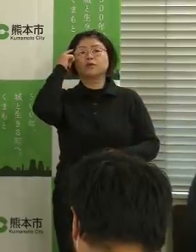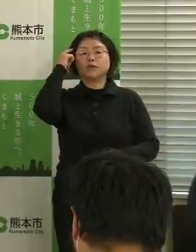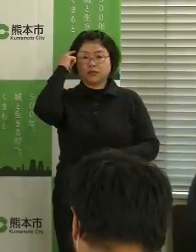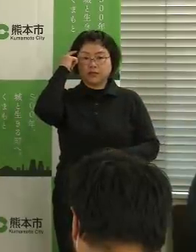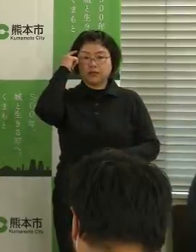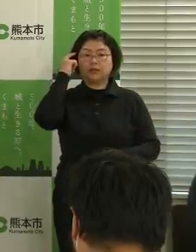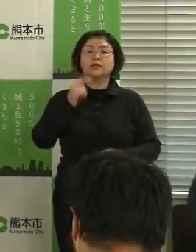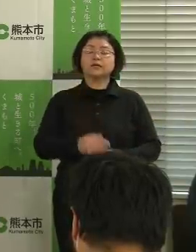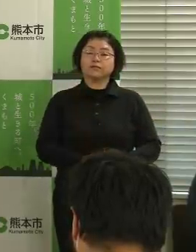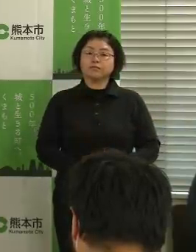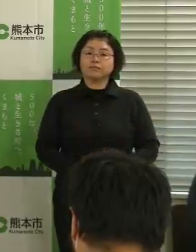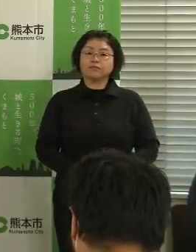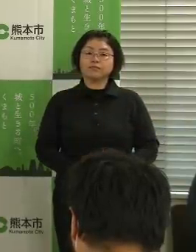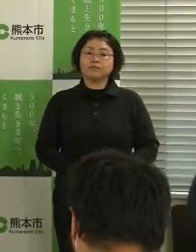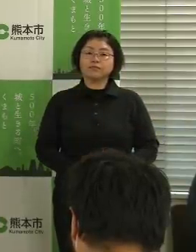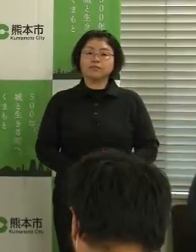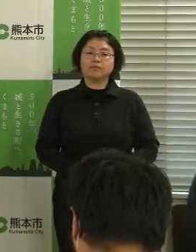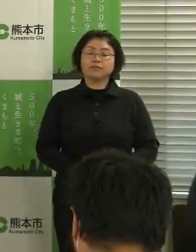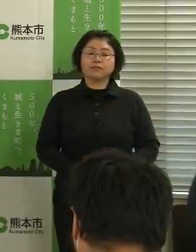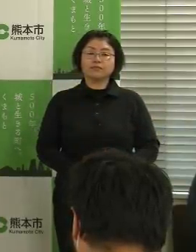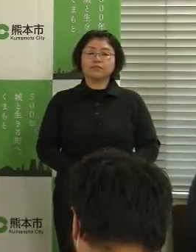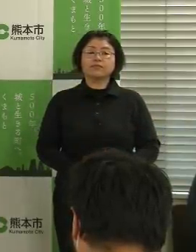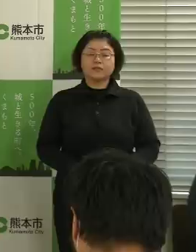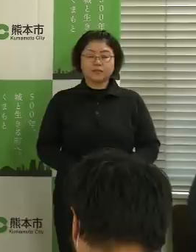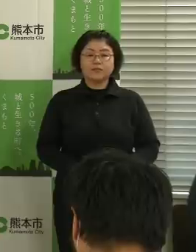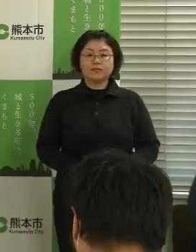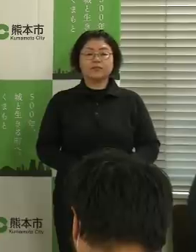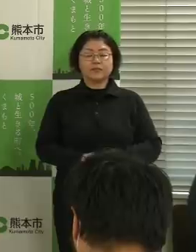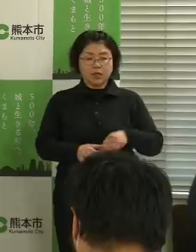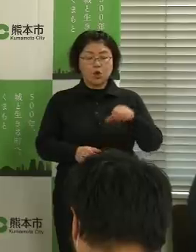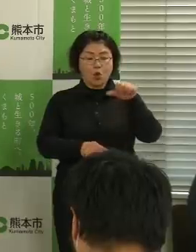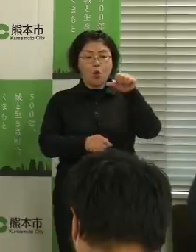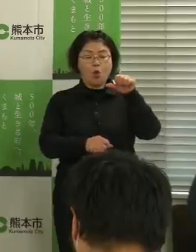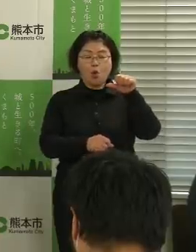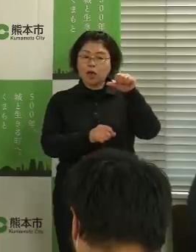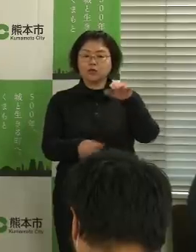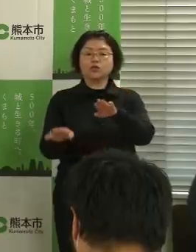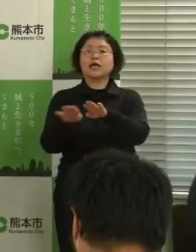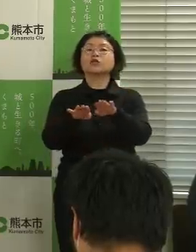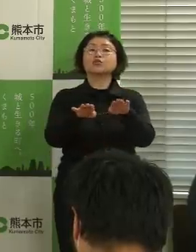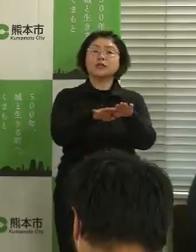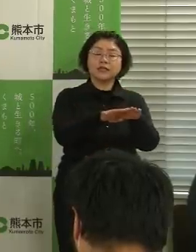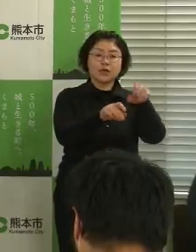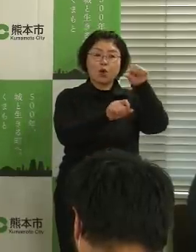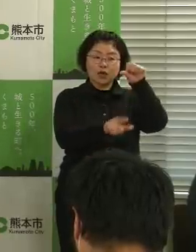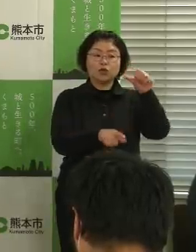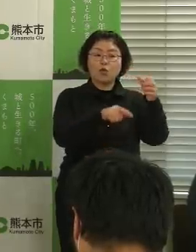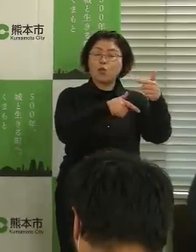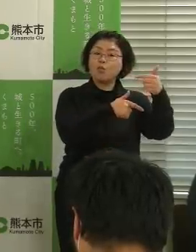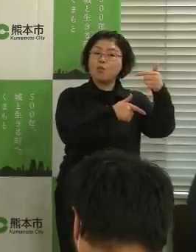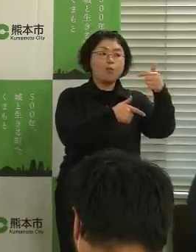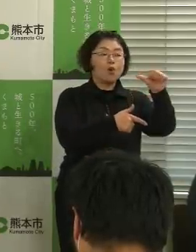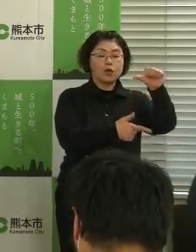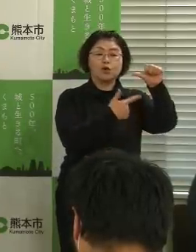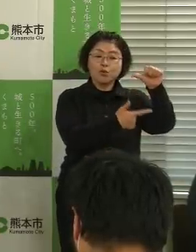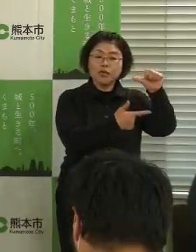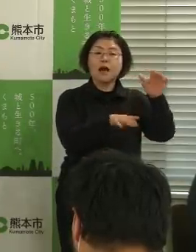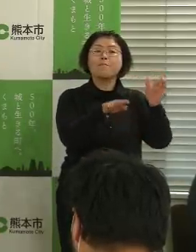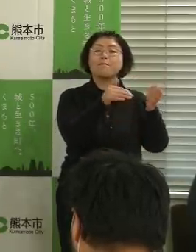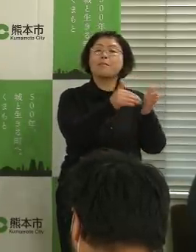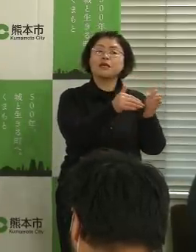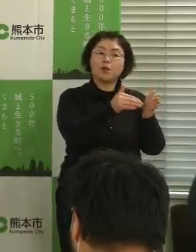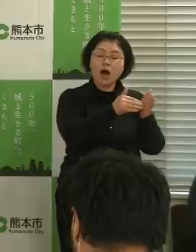。ただもともとゴールデンウィークの期間中はですねおそらく工事は休止を